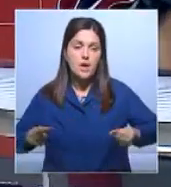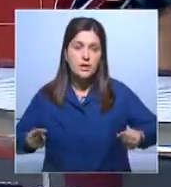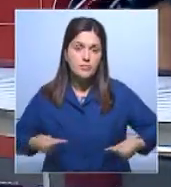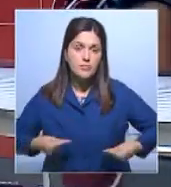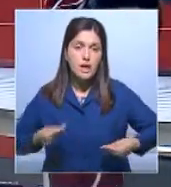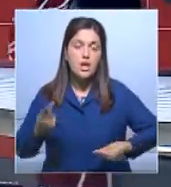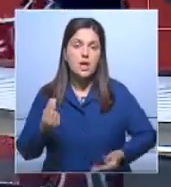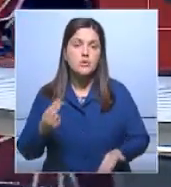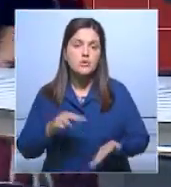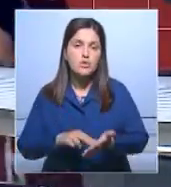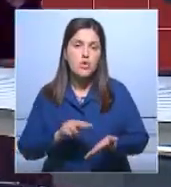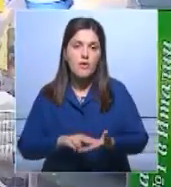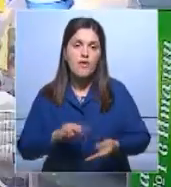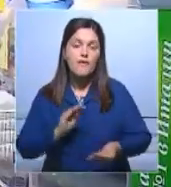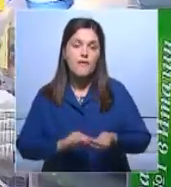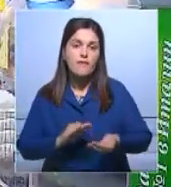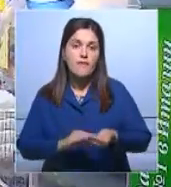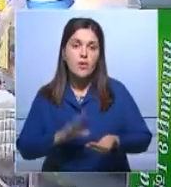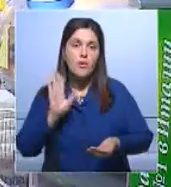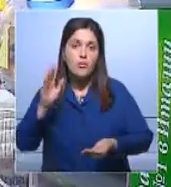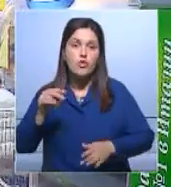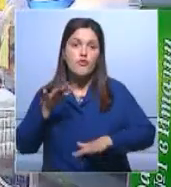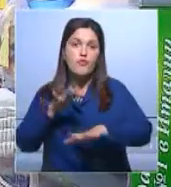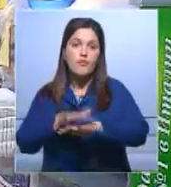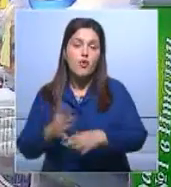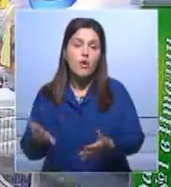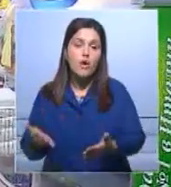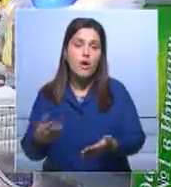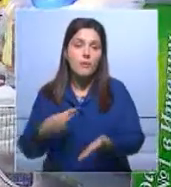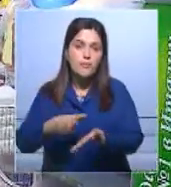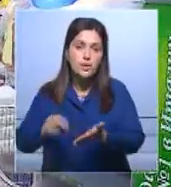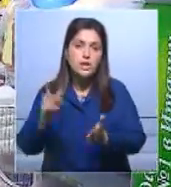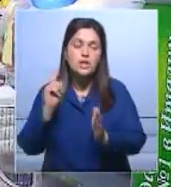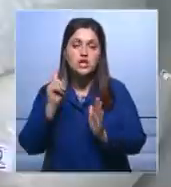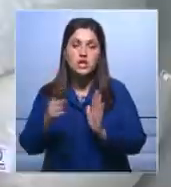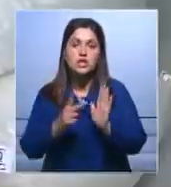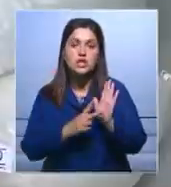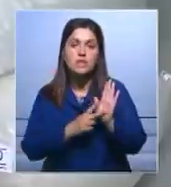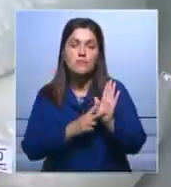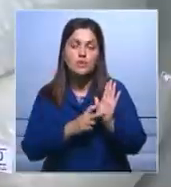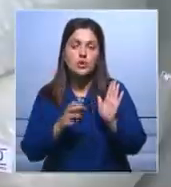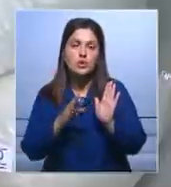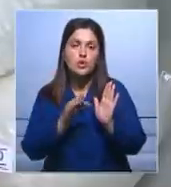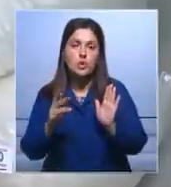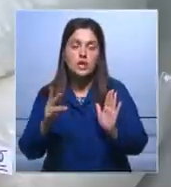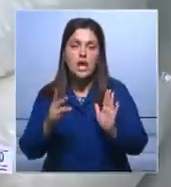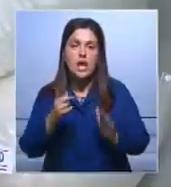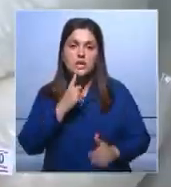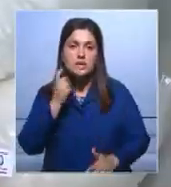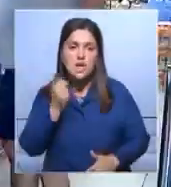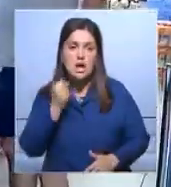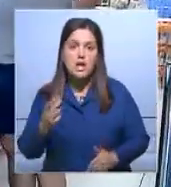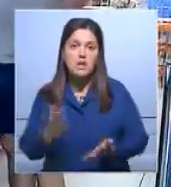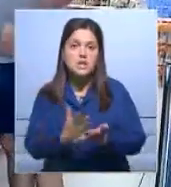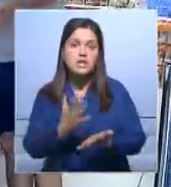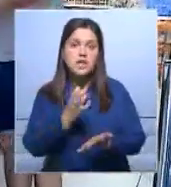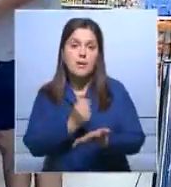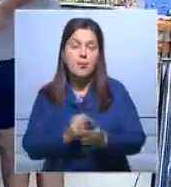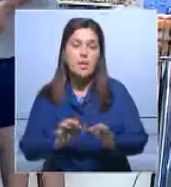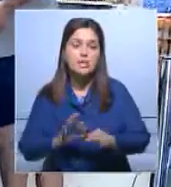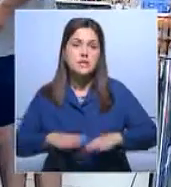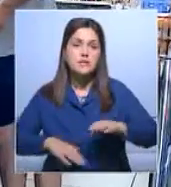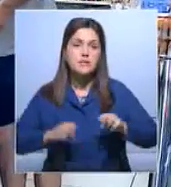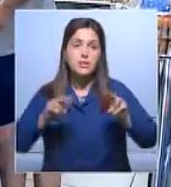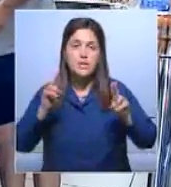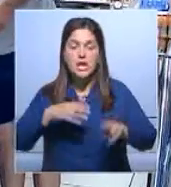предприятиями заключили договоры. Для поддержания цены стабфонд приобрел свыше 1700 тонн сладкого продукта. Этих